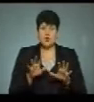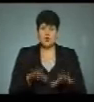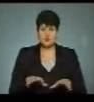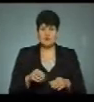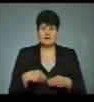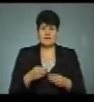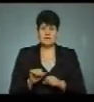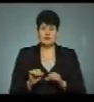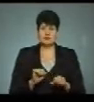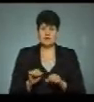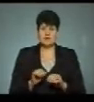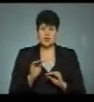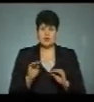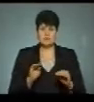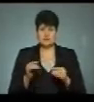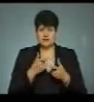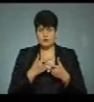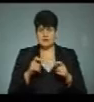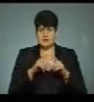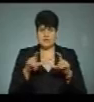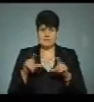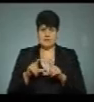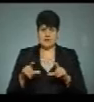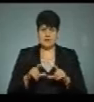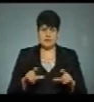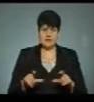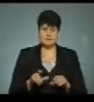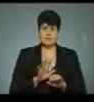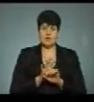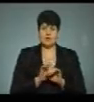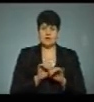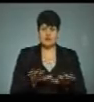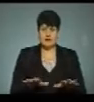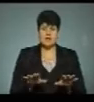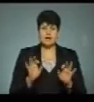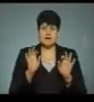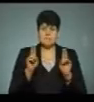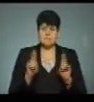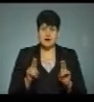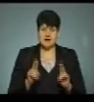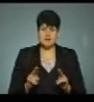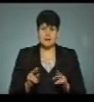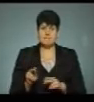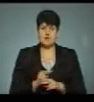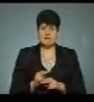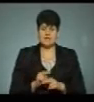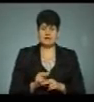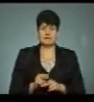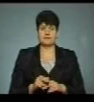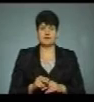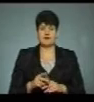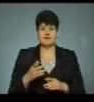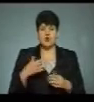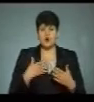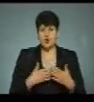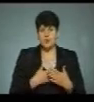дав розпорядження розмістити інформаційні плакати про коронавірус та правила профілактики цієї інфекції на рекламних щитах у громадському транспорті